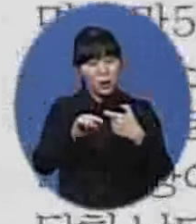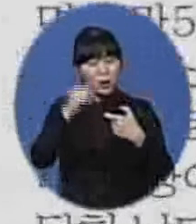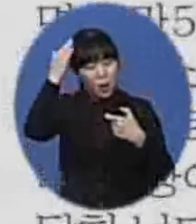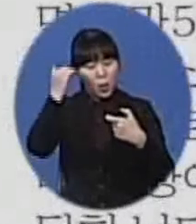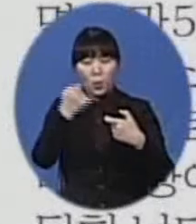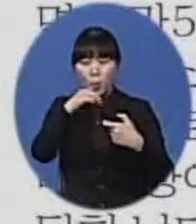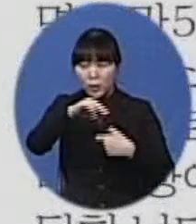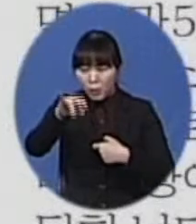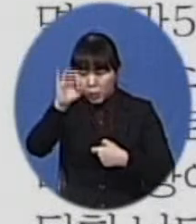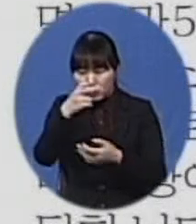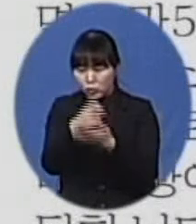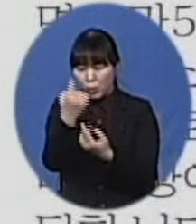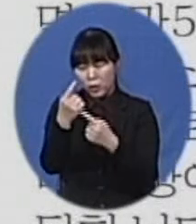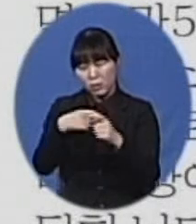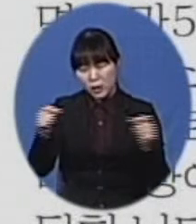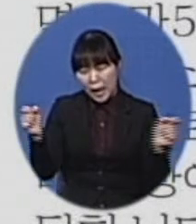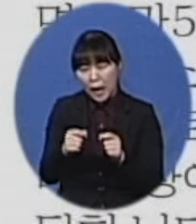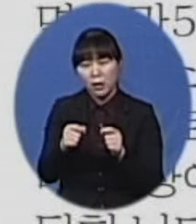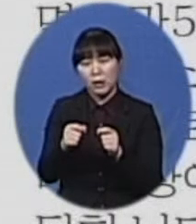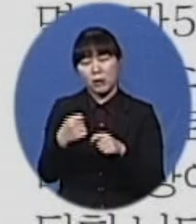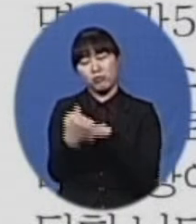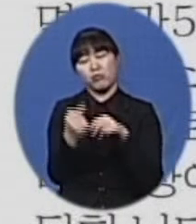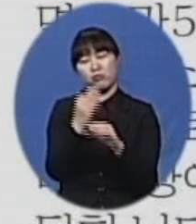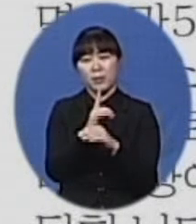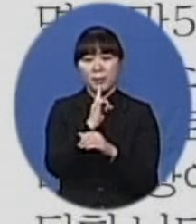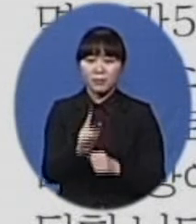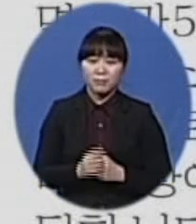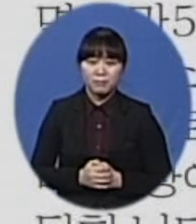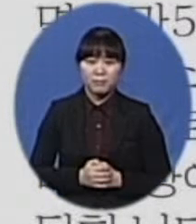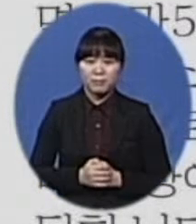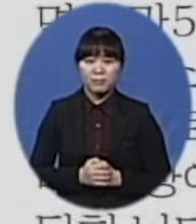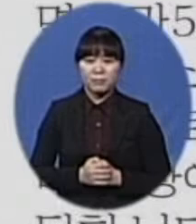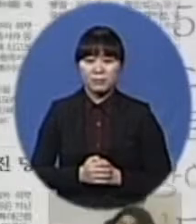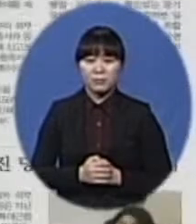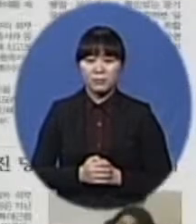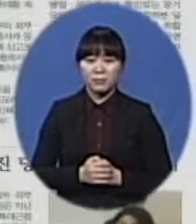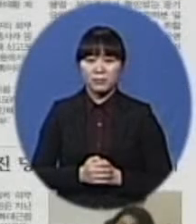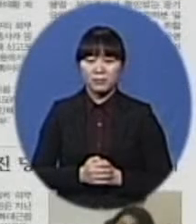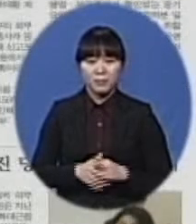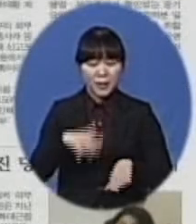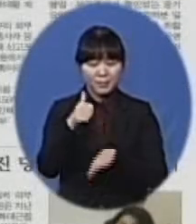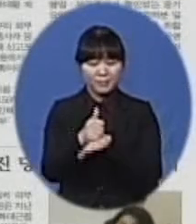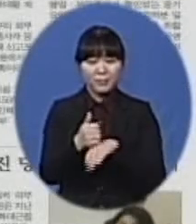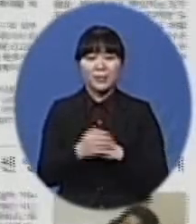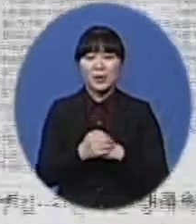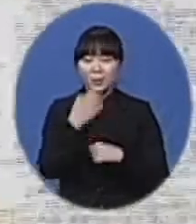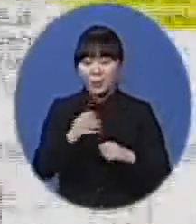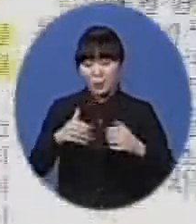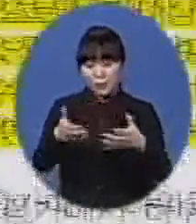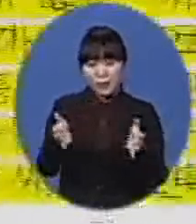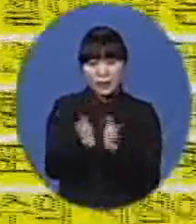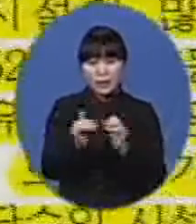횡단보도가 규정보다 짧게 녹색불 신호를 운영하고 있다는 결과입니다. 마지막 기사는